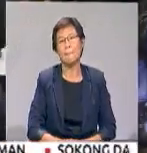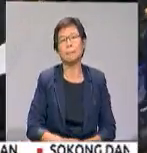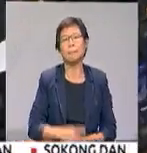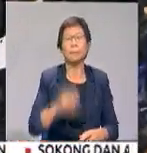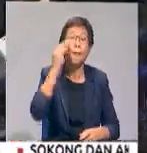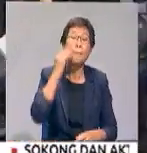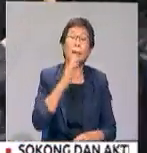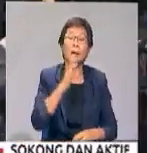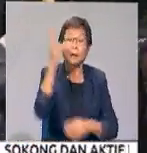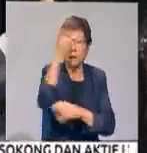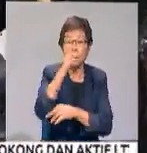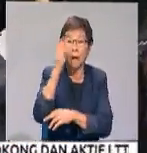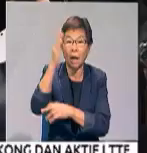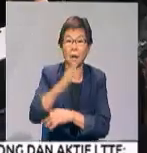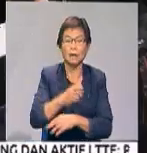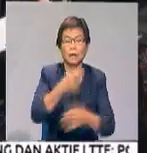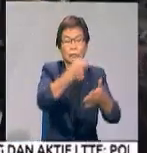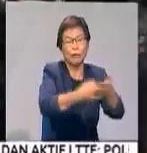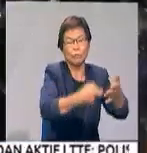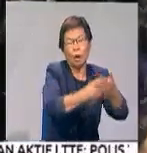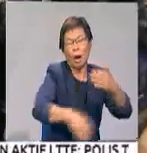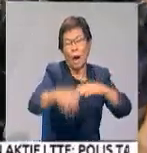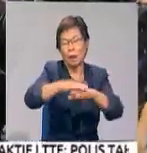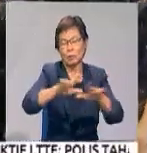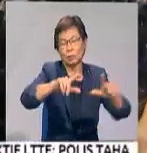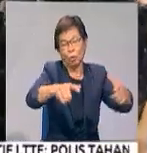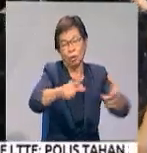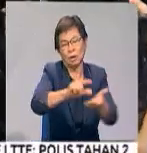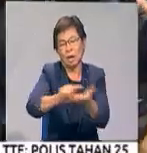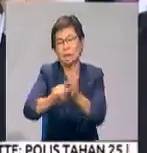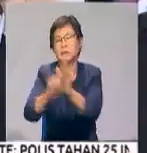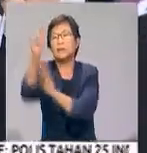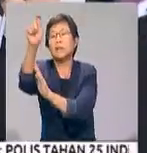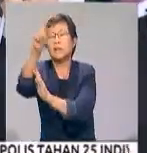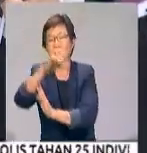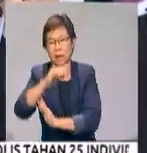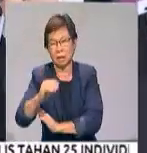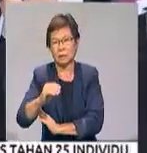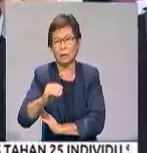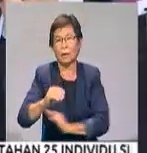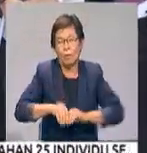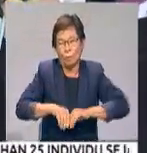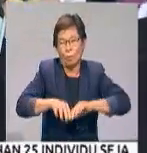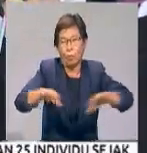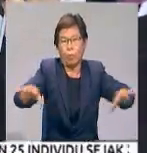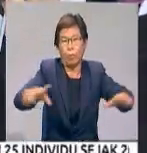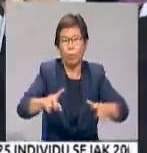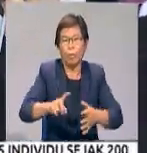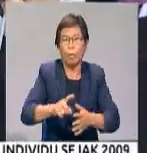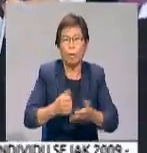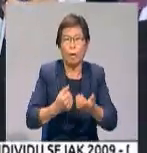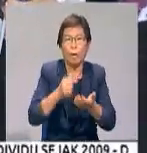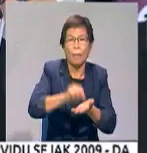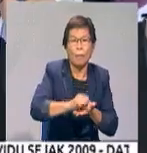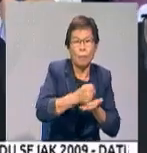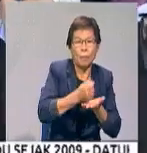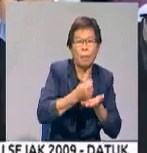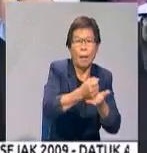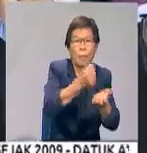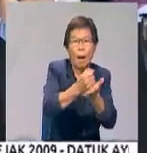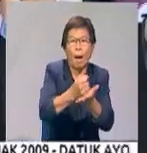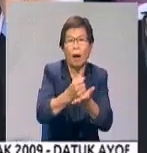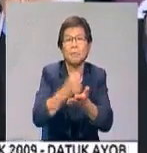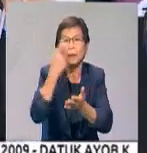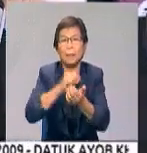Katanya lagi, kerajaan akan mengenakan cukai ke atas golongan berpendapatan tinggi dan akan memperluas pemberian subsidi kepada yang layak. Tun Dr.